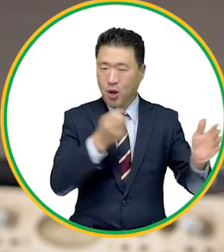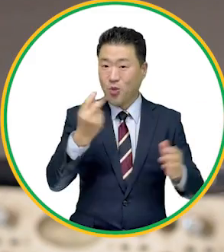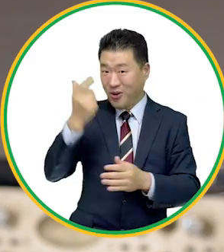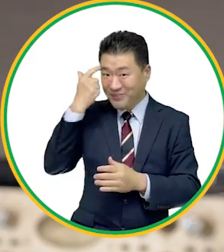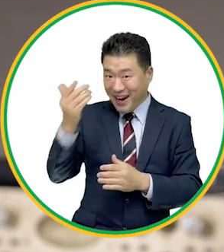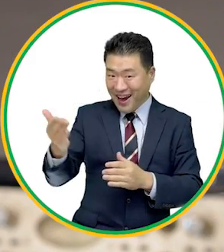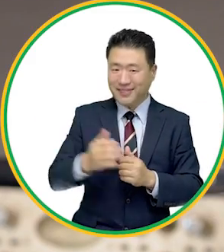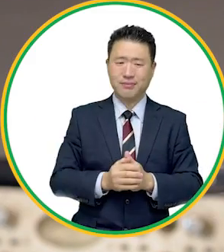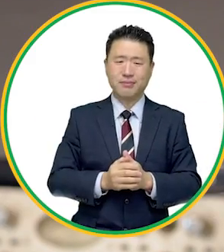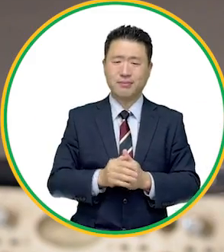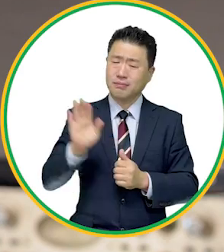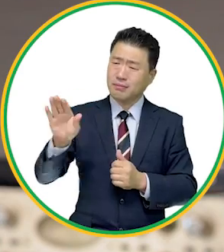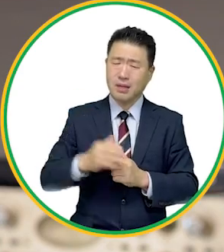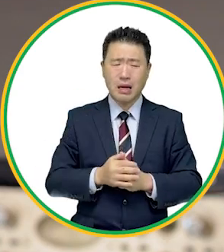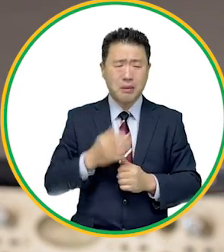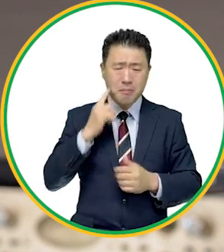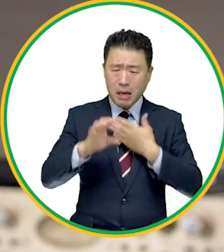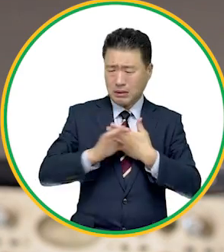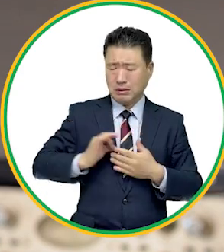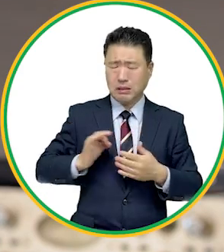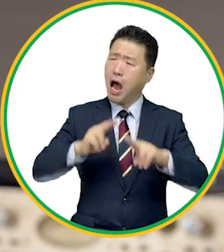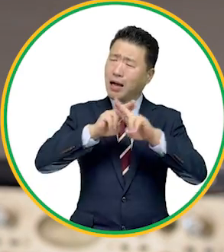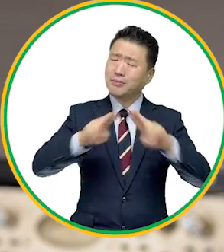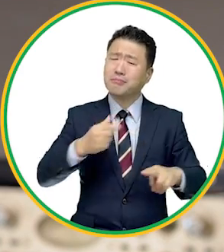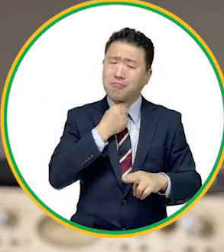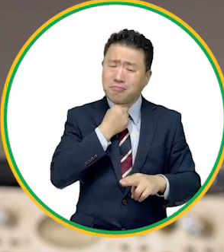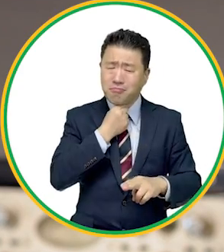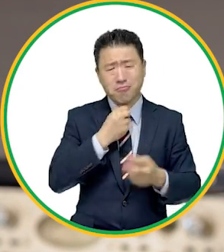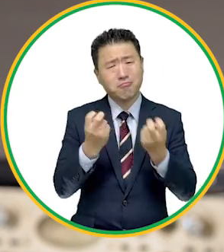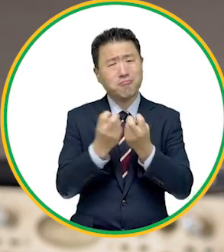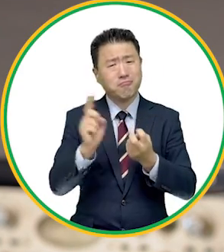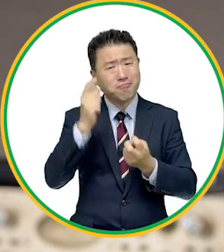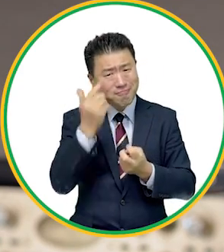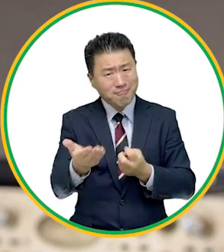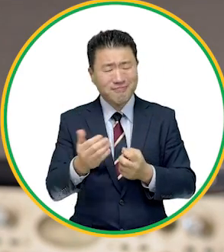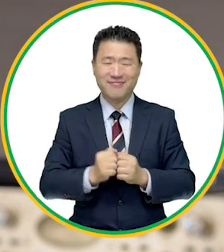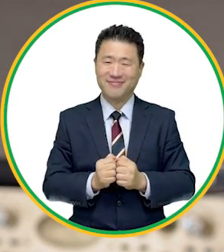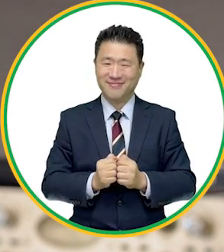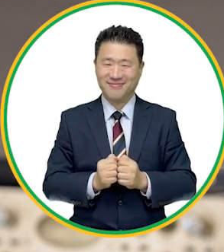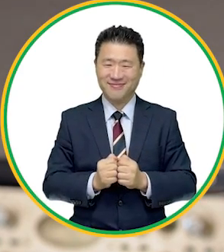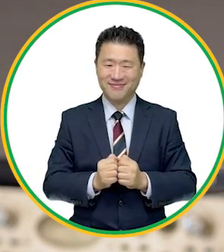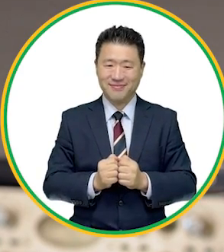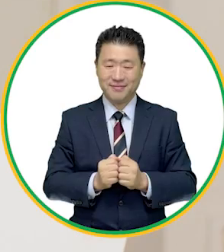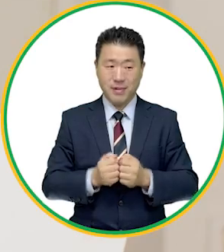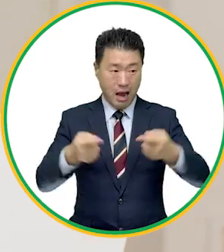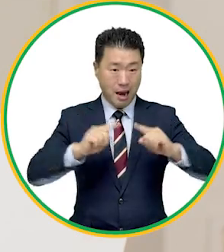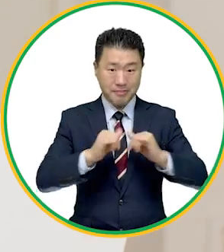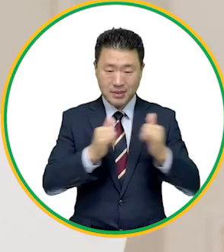네, 다음 질문인데요. 혹시 주택연금을 해지하고 싶다면 어떻게 해야 하나요?